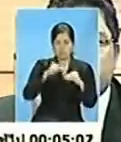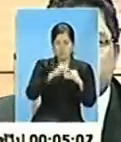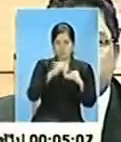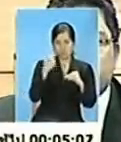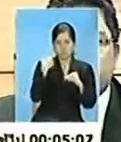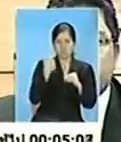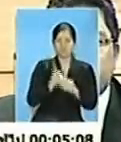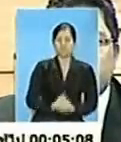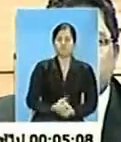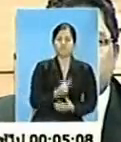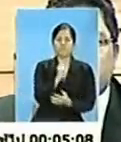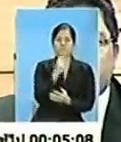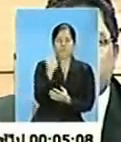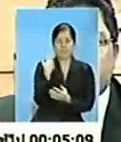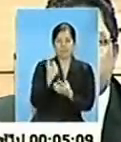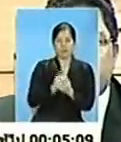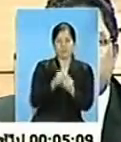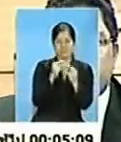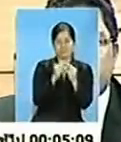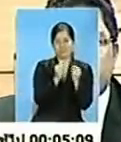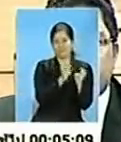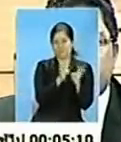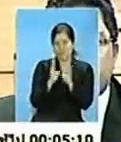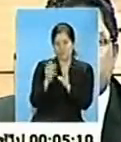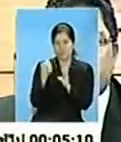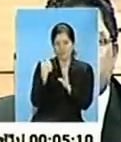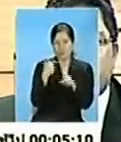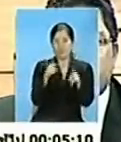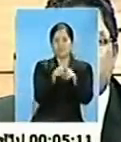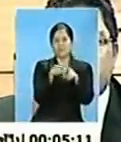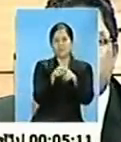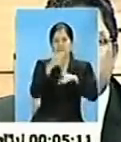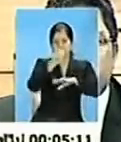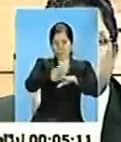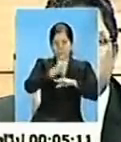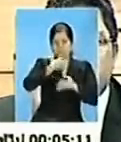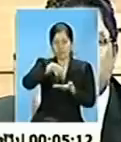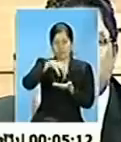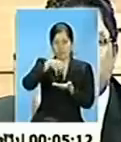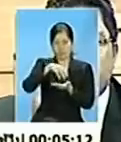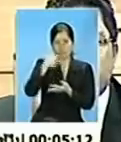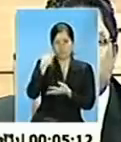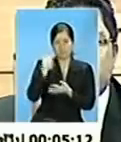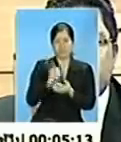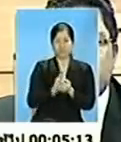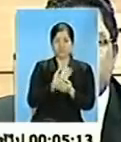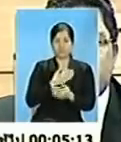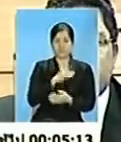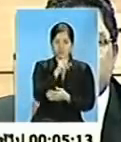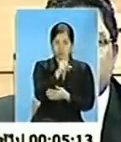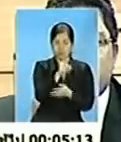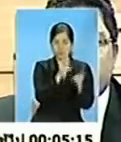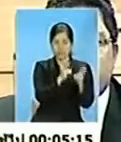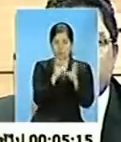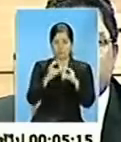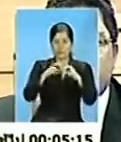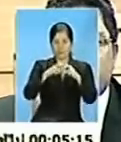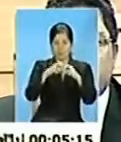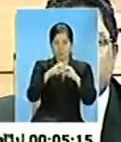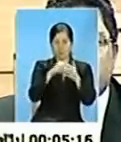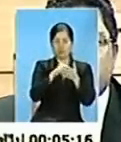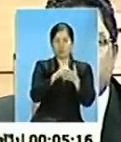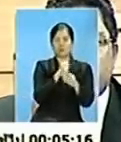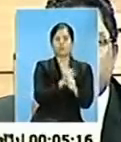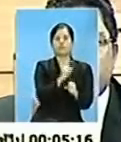ช่อง6ไม่ได้เพราะเข้าช่อง6ปูดตามที่นายหน้าพูดเป๊ะๆ เลยผมจะมีคำถามท่านว่าท่านจะแก้ไขปัญหานี้อย่าง